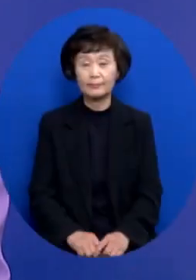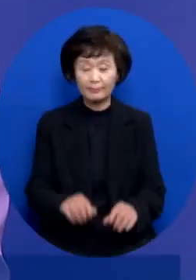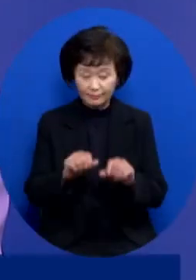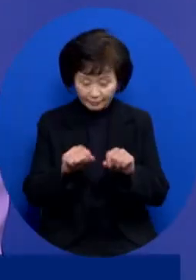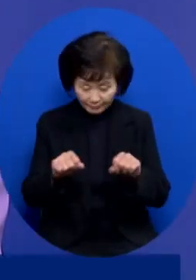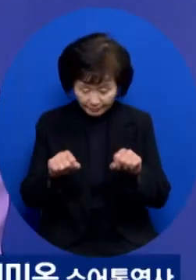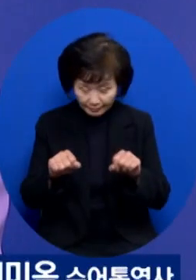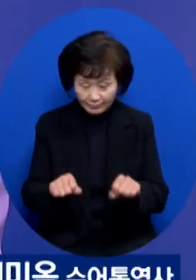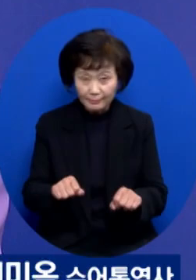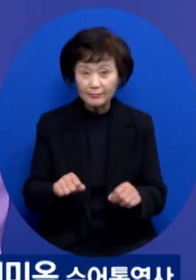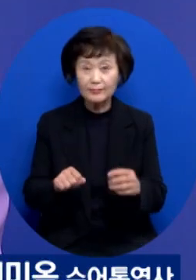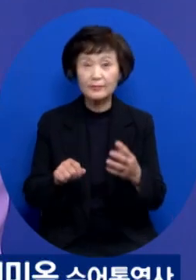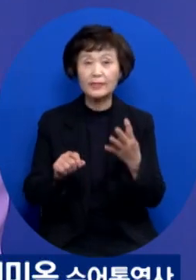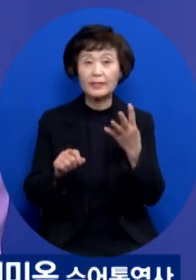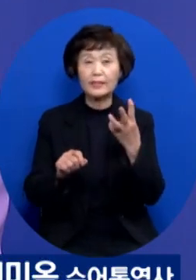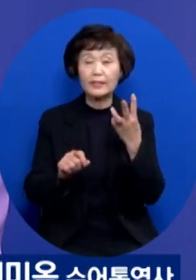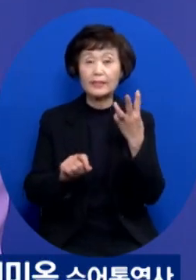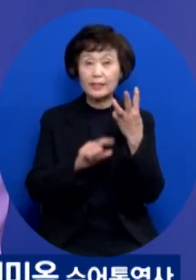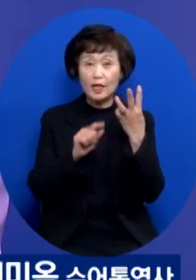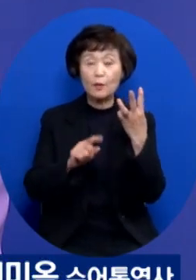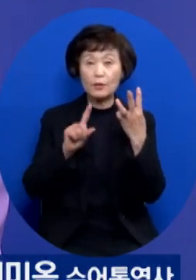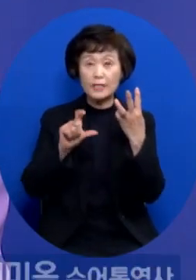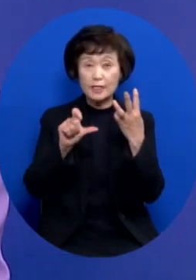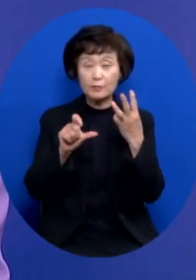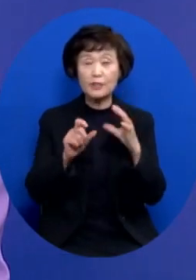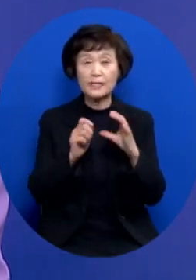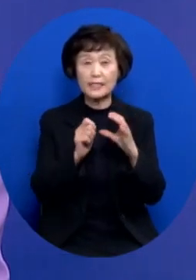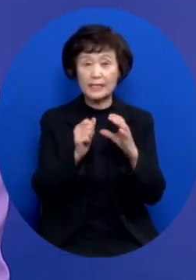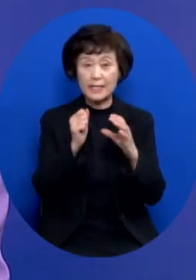시청자 여러분 안녕하십니까. 3월 15일 CTS 뉴스입니다.